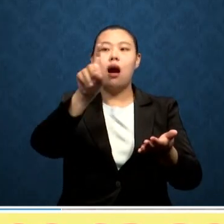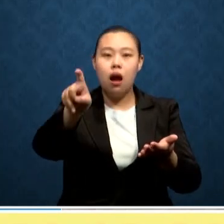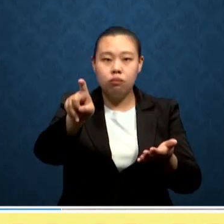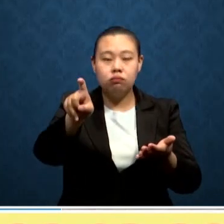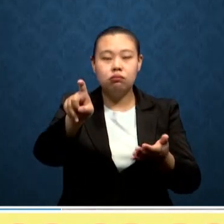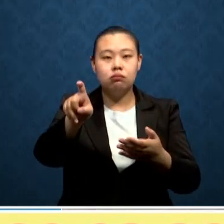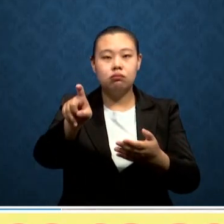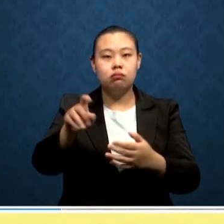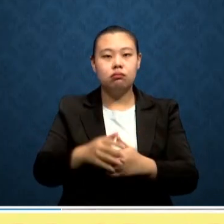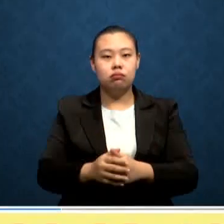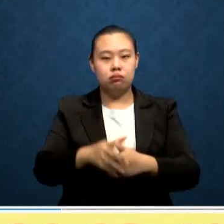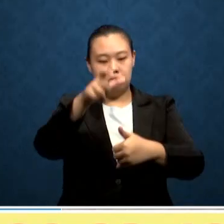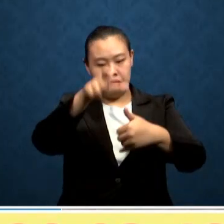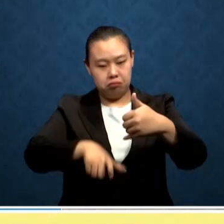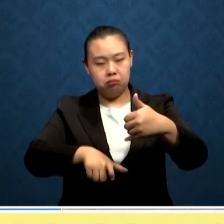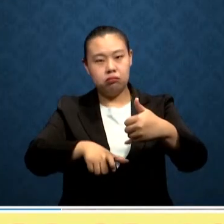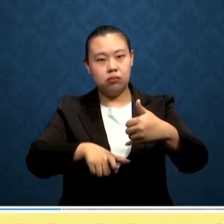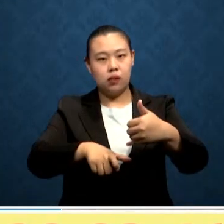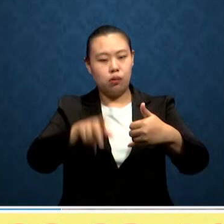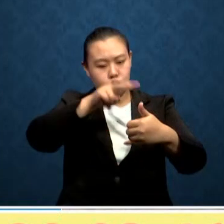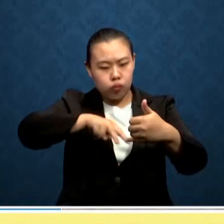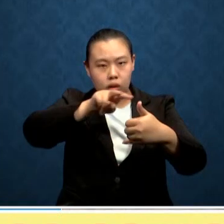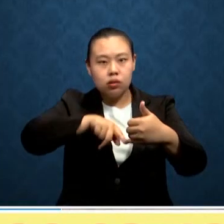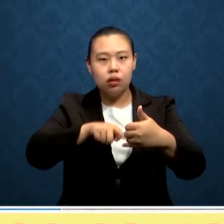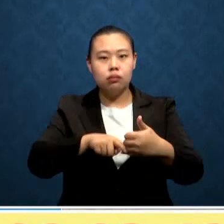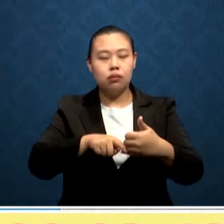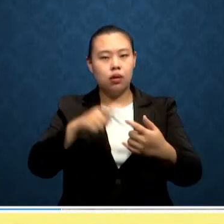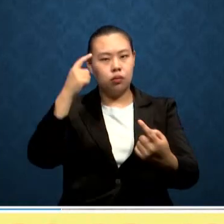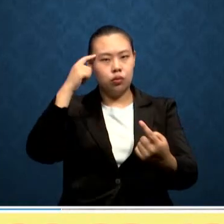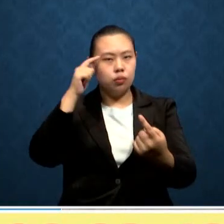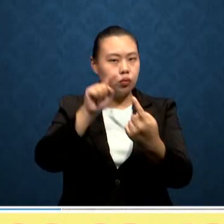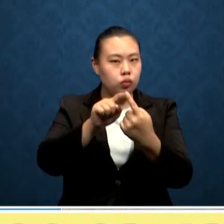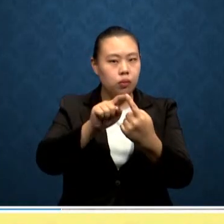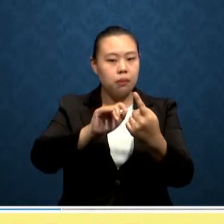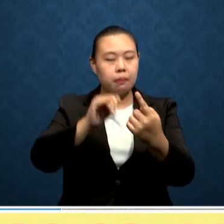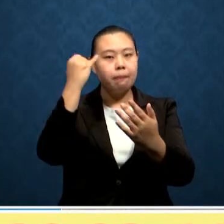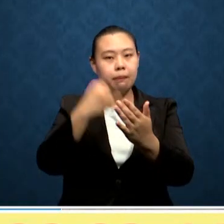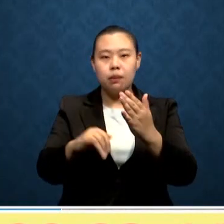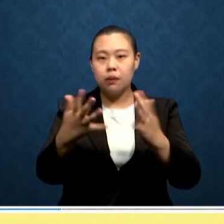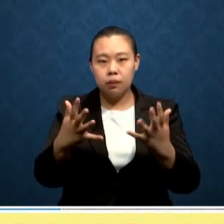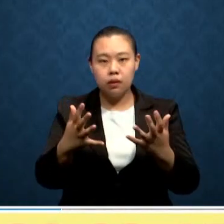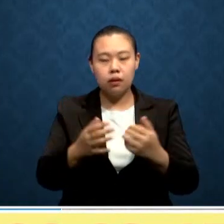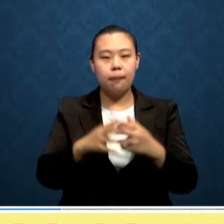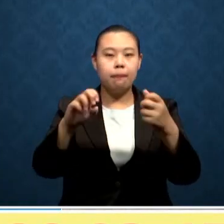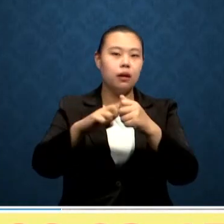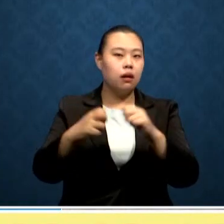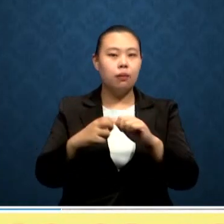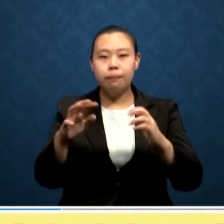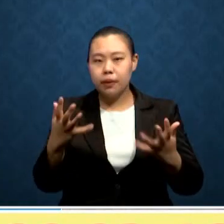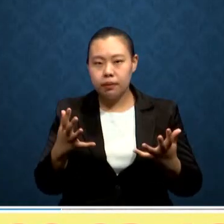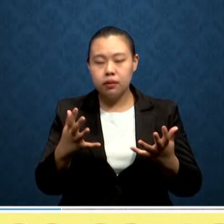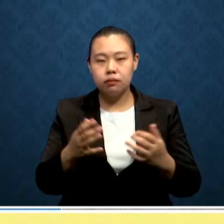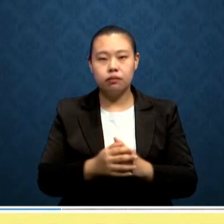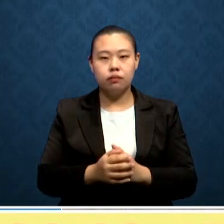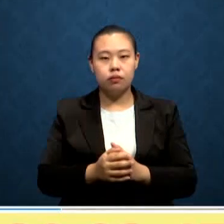อบคุณสมบัติทุกท่านตอบว่าไม่ผิดวัตถุประสงค์อะไรเลยและไม่มีปัญหาอะไรเลยควร